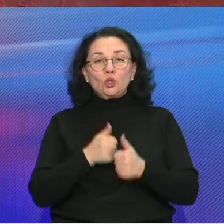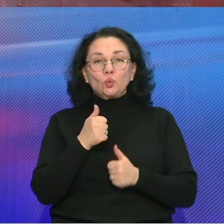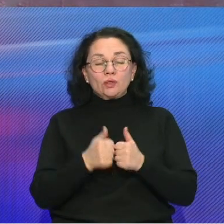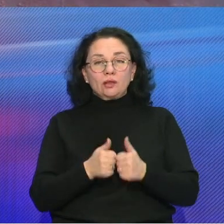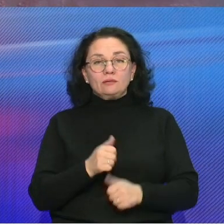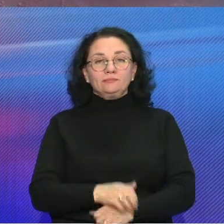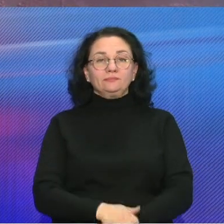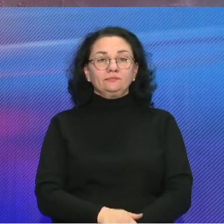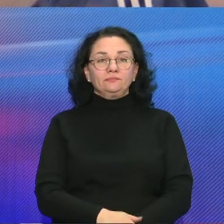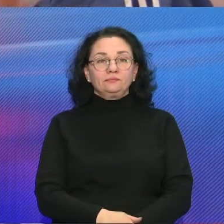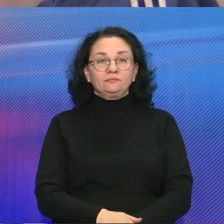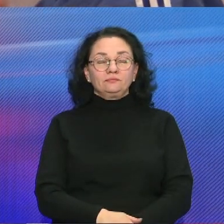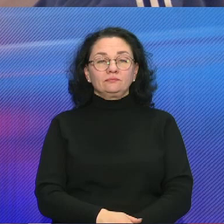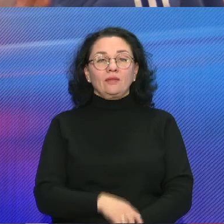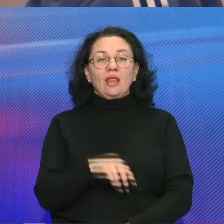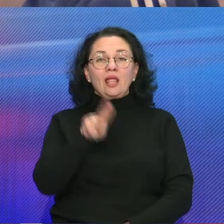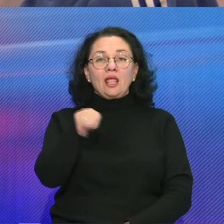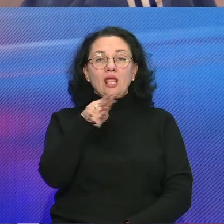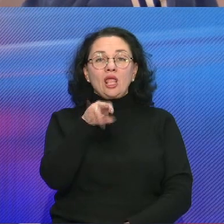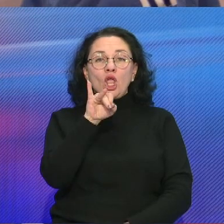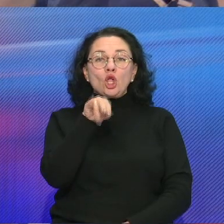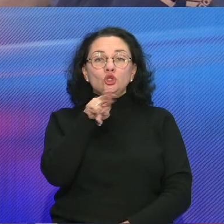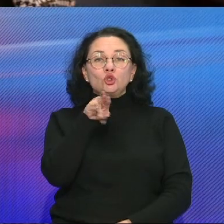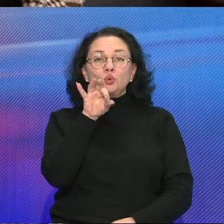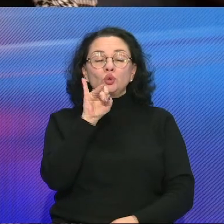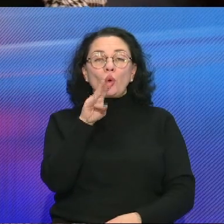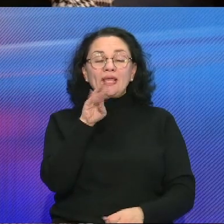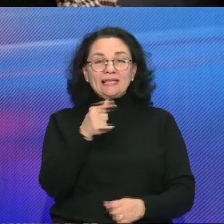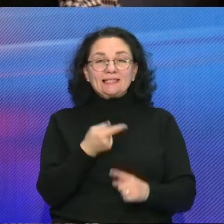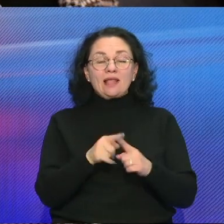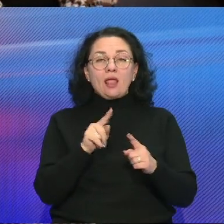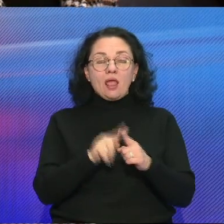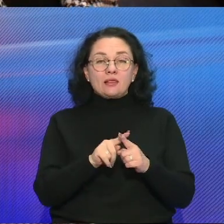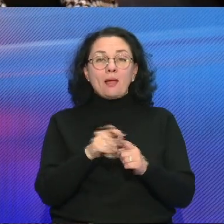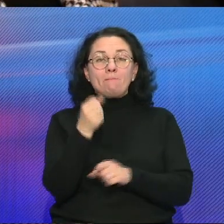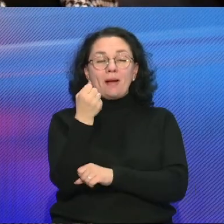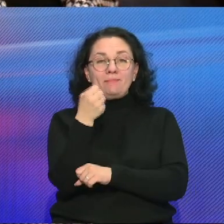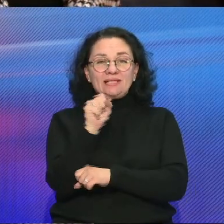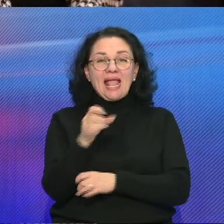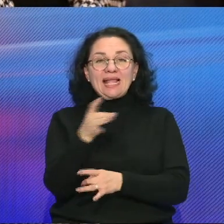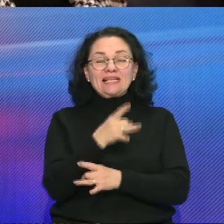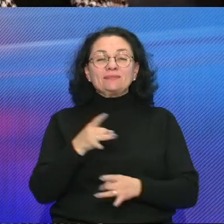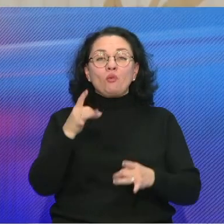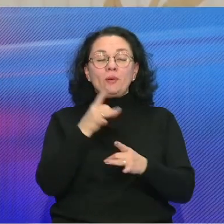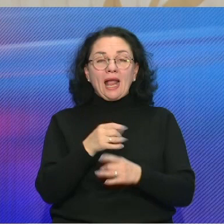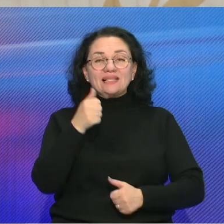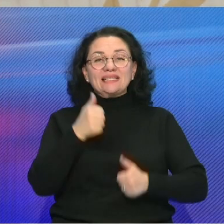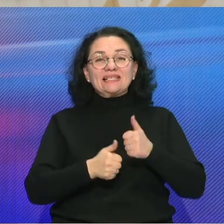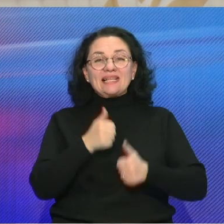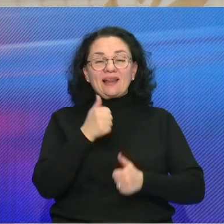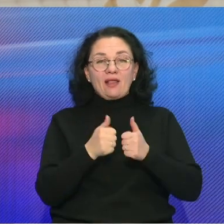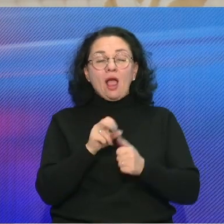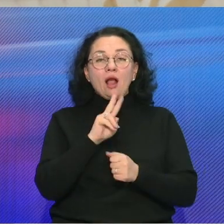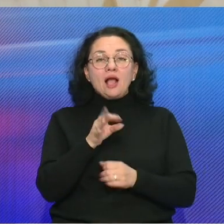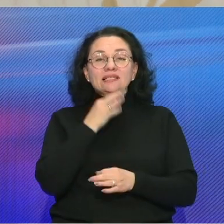раскажа. Дзюдаісты Прынёмання традыцыйна ў ліку прызёраў і пераможцаў рэспубліканскіх спаборніцтваў. Па словах